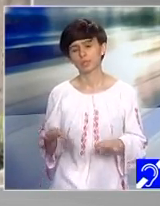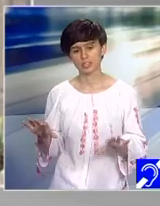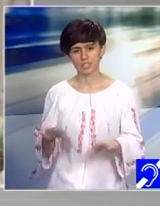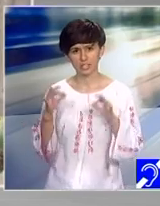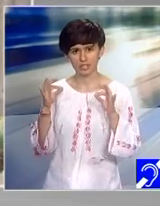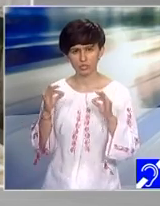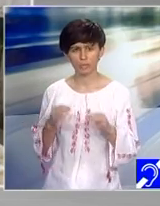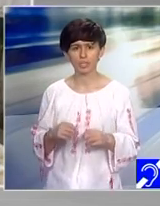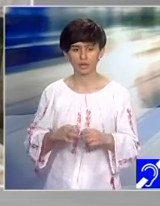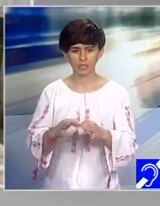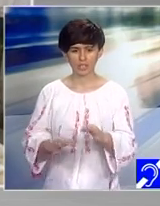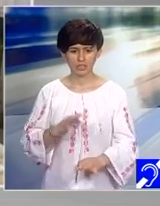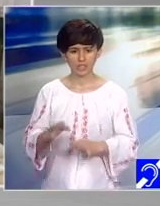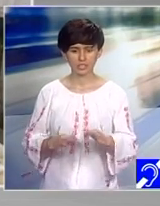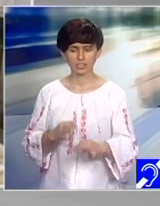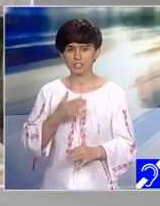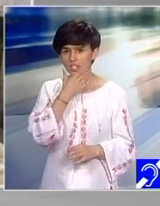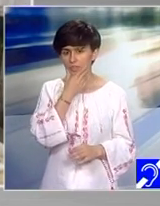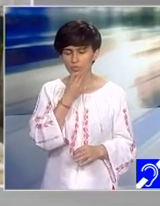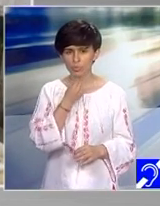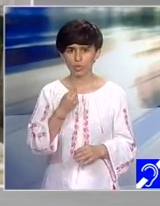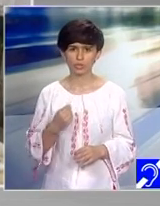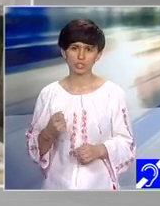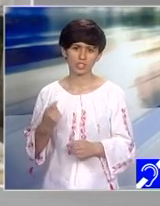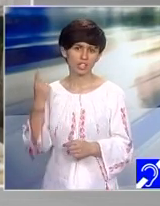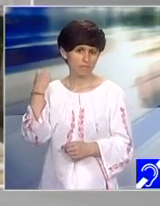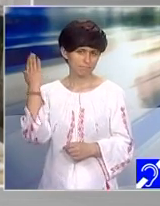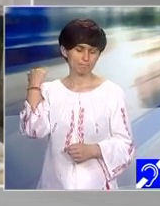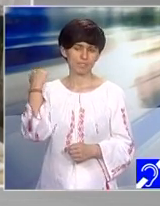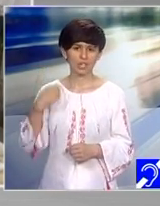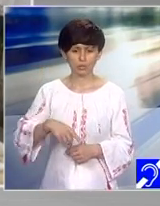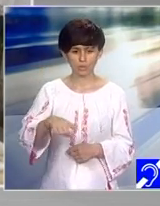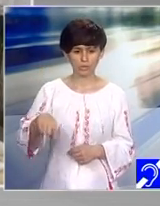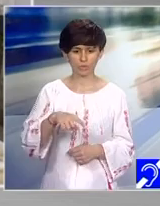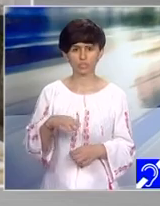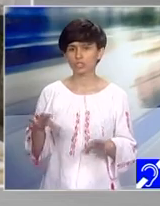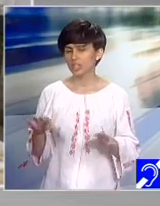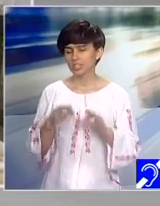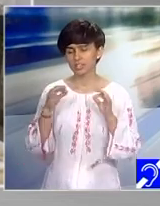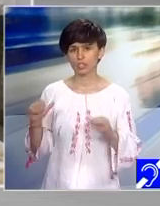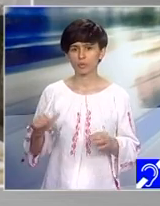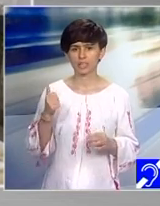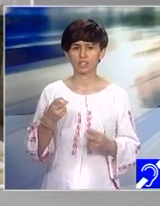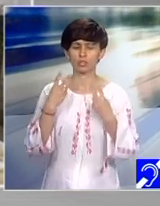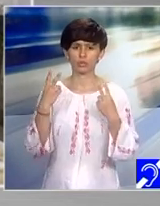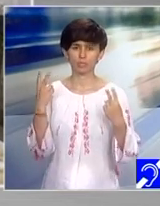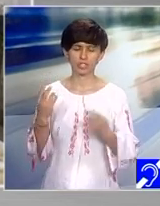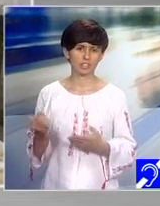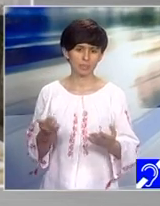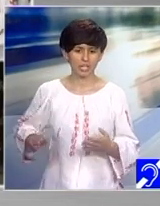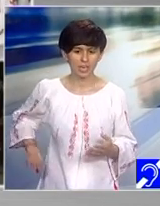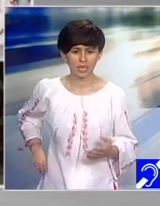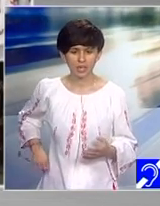tradițiile, să redescoperim frumosul din trecutul nostru și să redescoperim importanța pe care